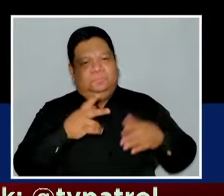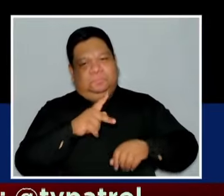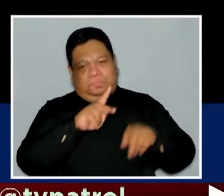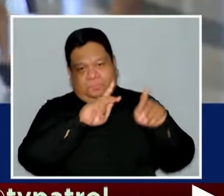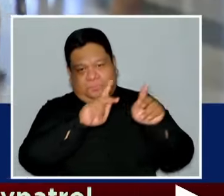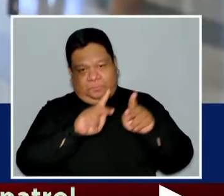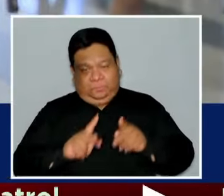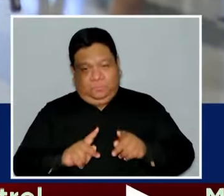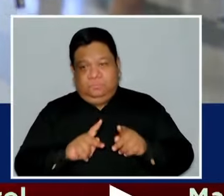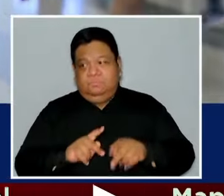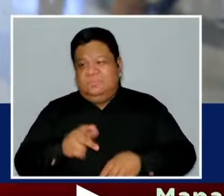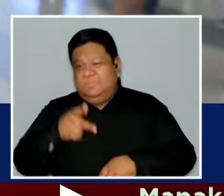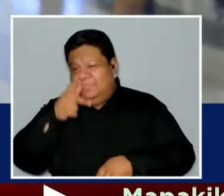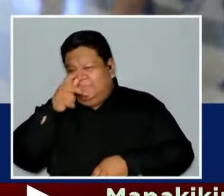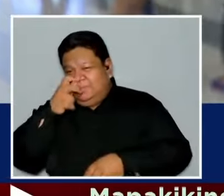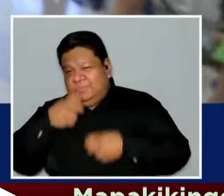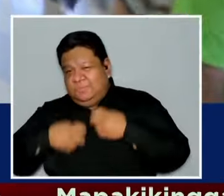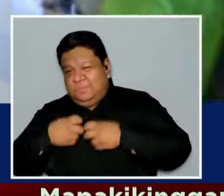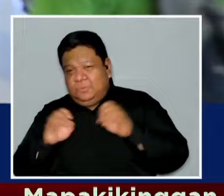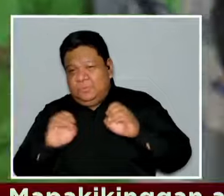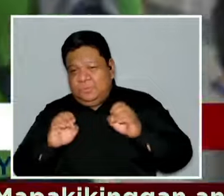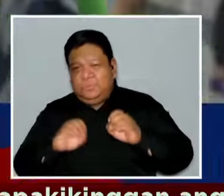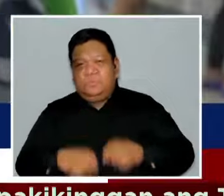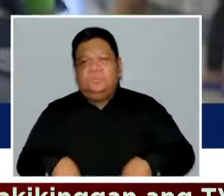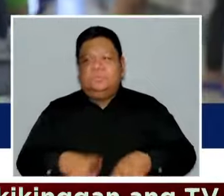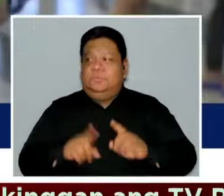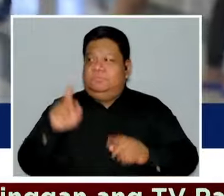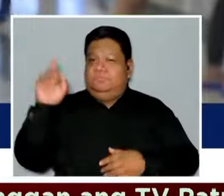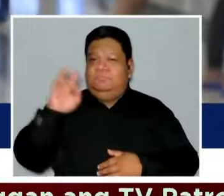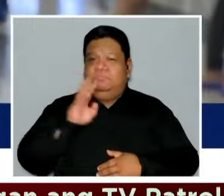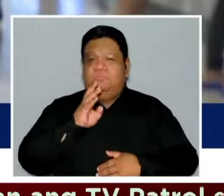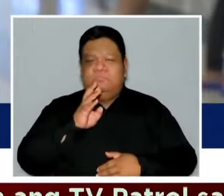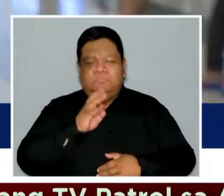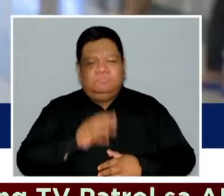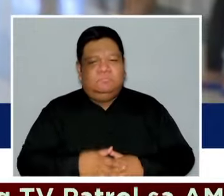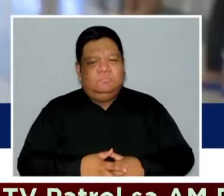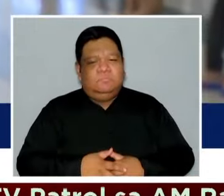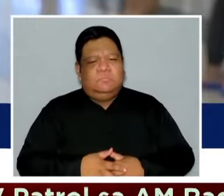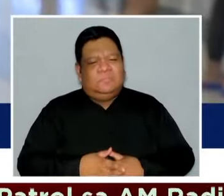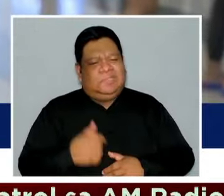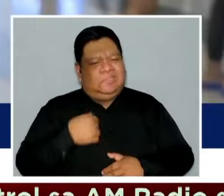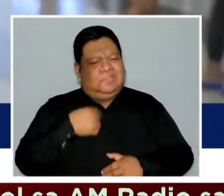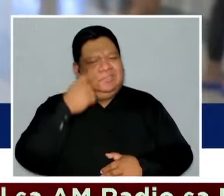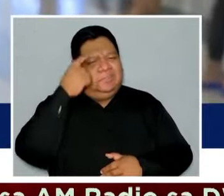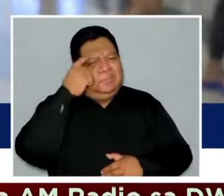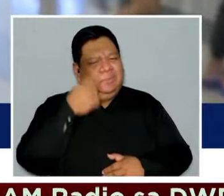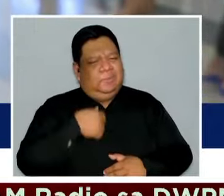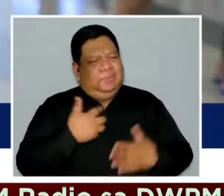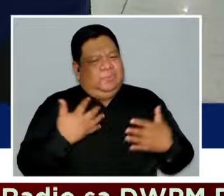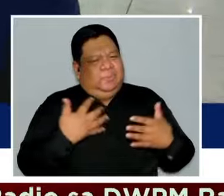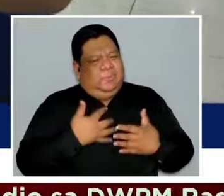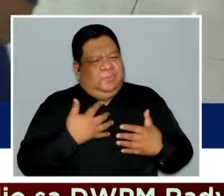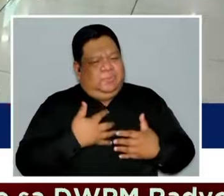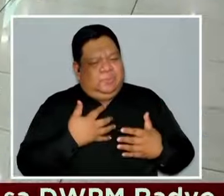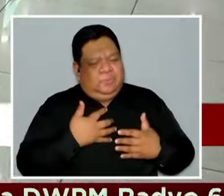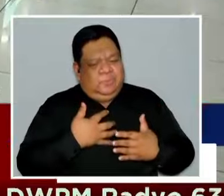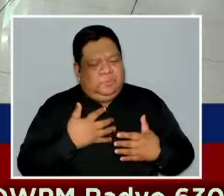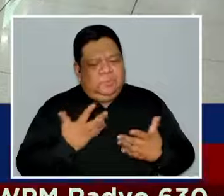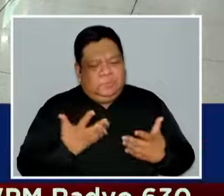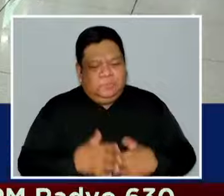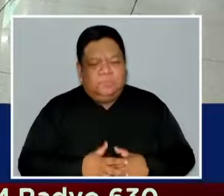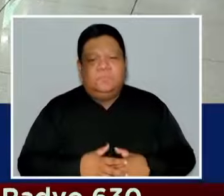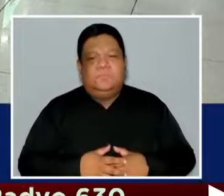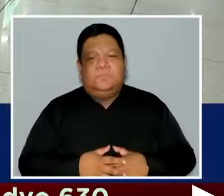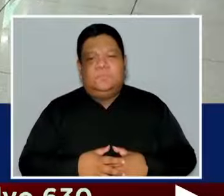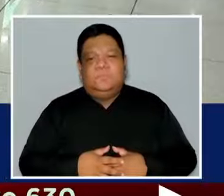sa surot. We had it in Europe a few months ago as well. So I think it scares off a bit the tourism. Kaya ang isang